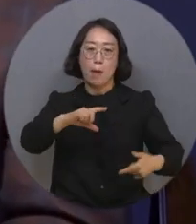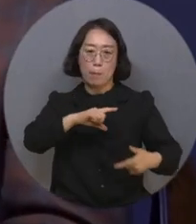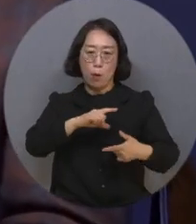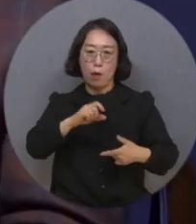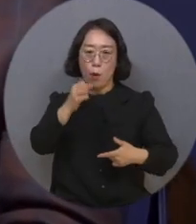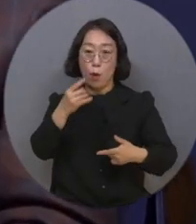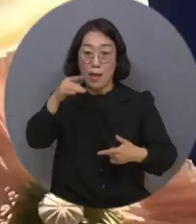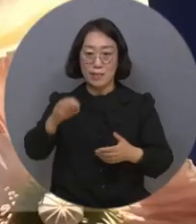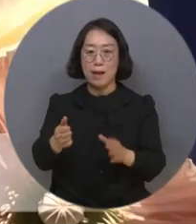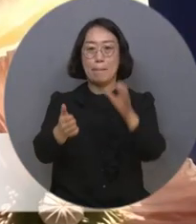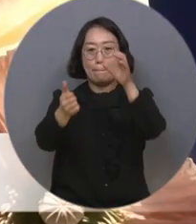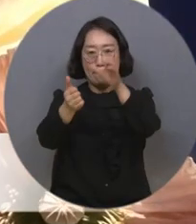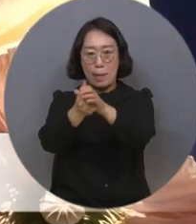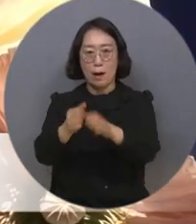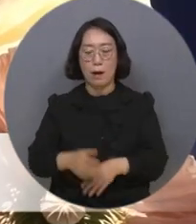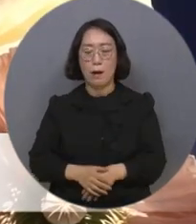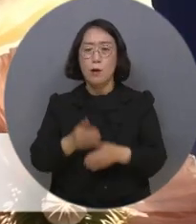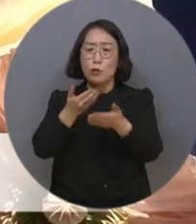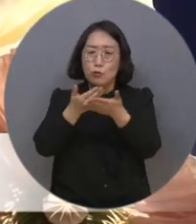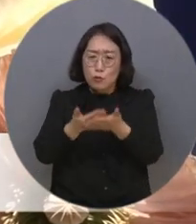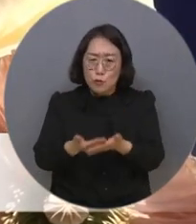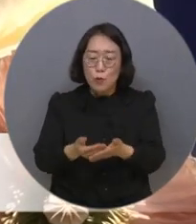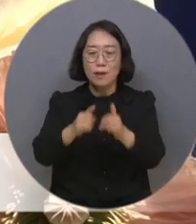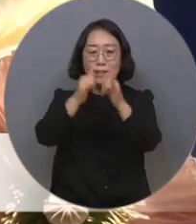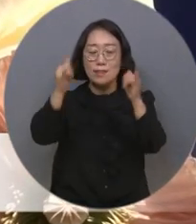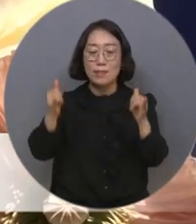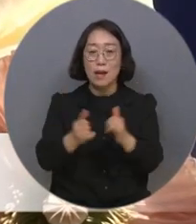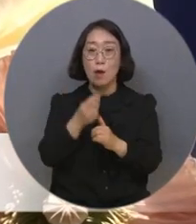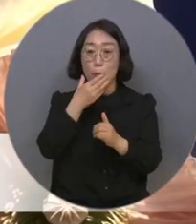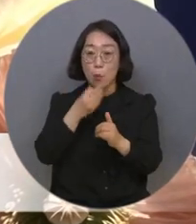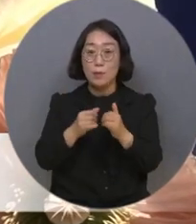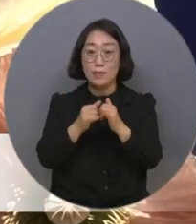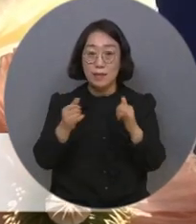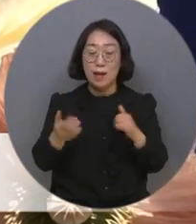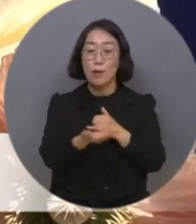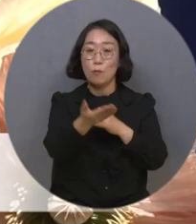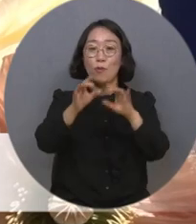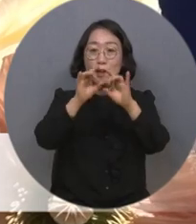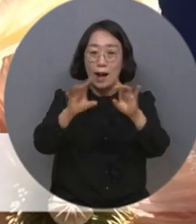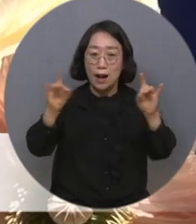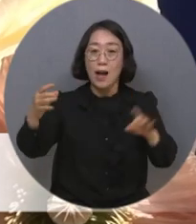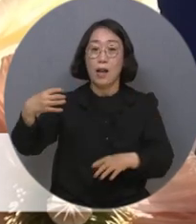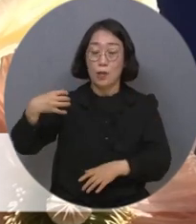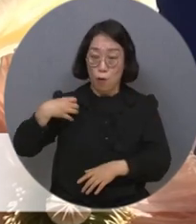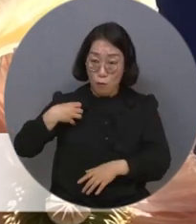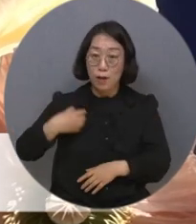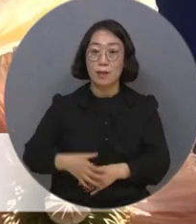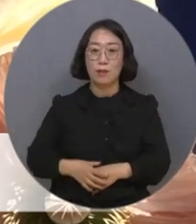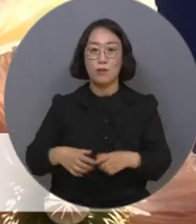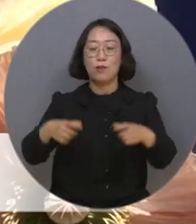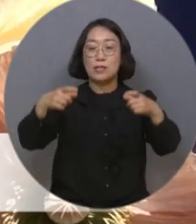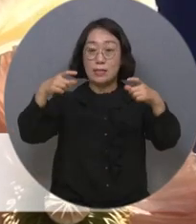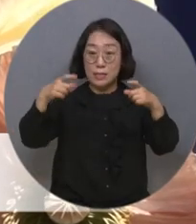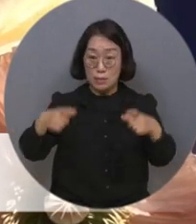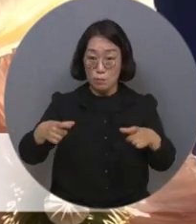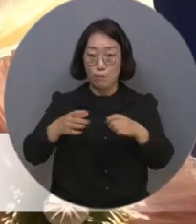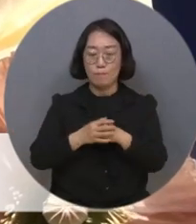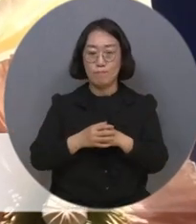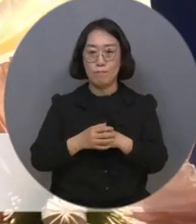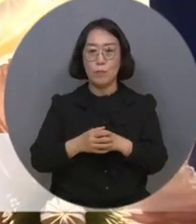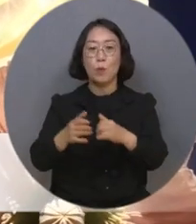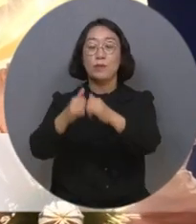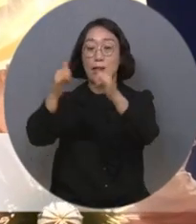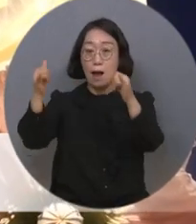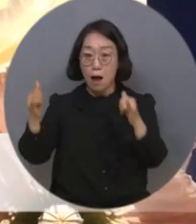명예회장에 위촉했습니다. 중요한 것은 사회복지사 분들의 그 역할에 대해서 우리 지자체든